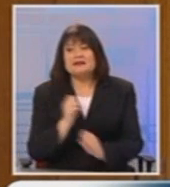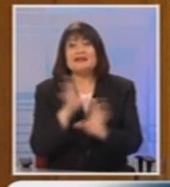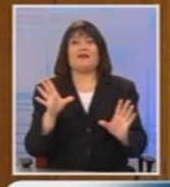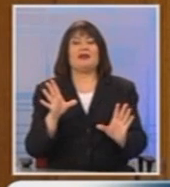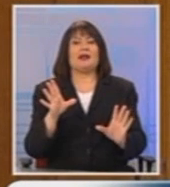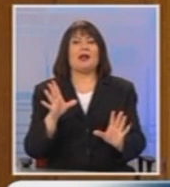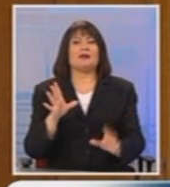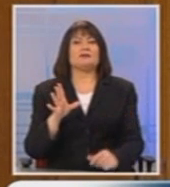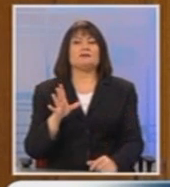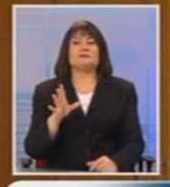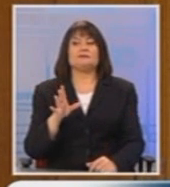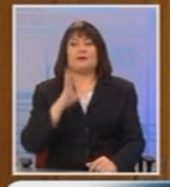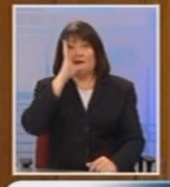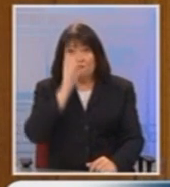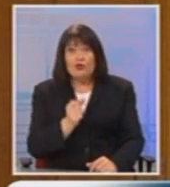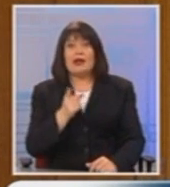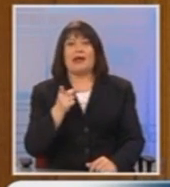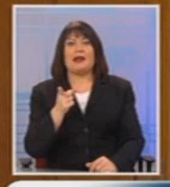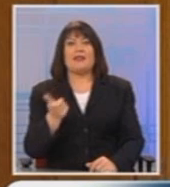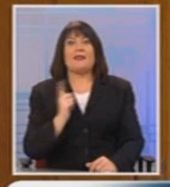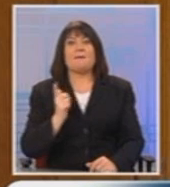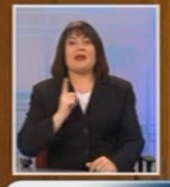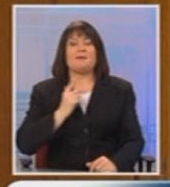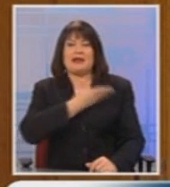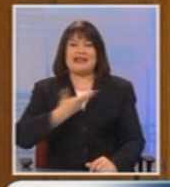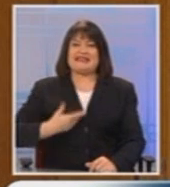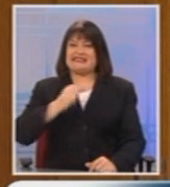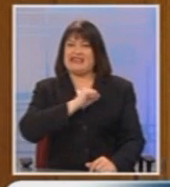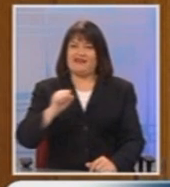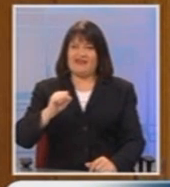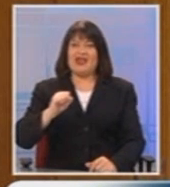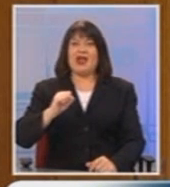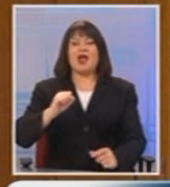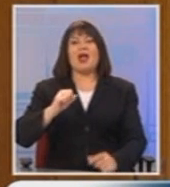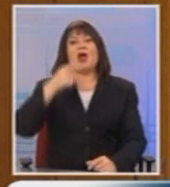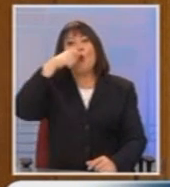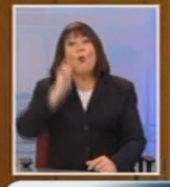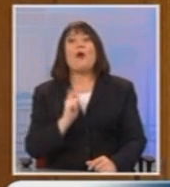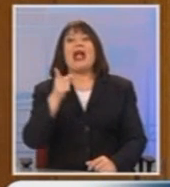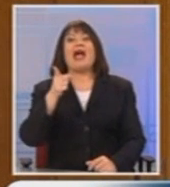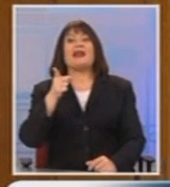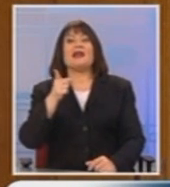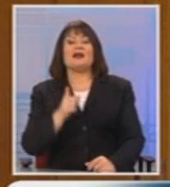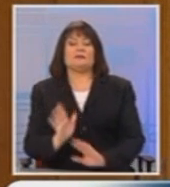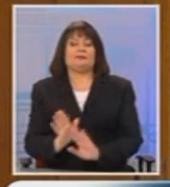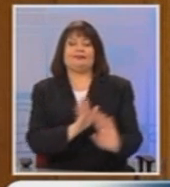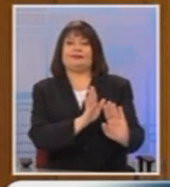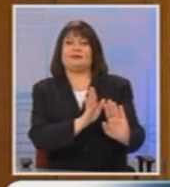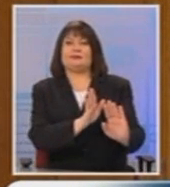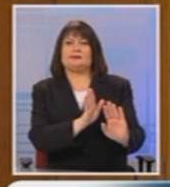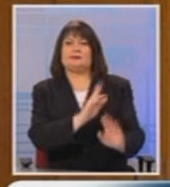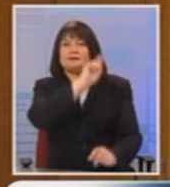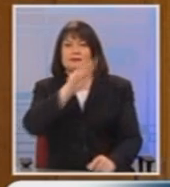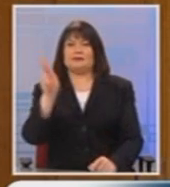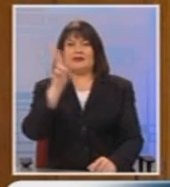ευνηδιάζει Βουλγαρία, Σερβία, Ουγγαρία, τους αδειάζει κυριολεκτικά, καταργεί